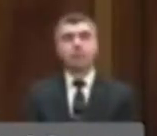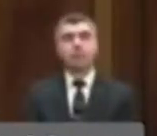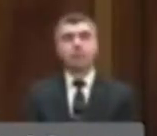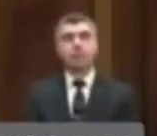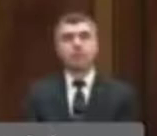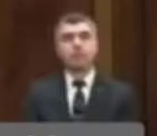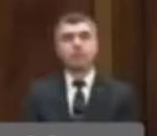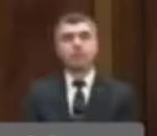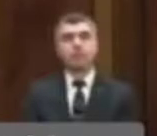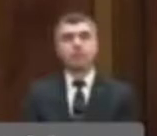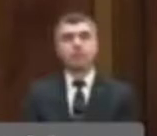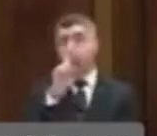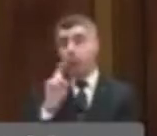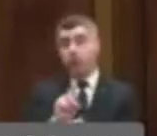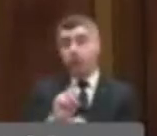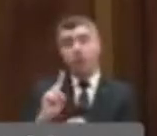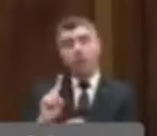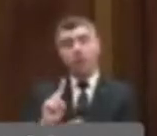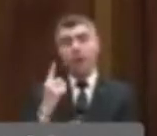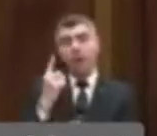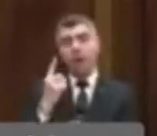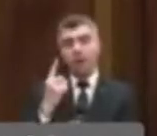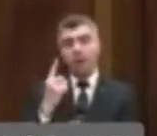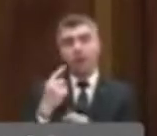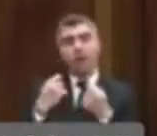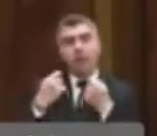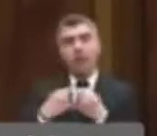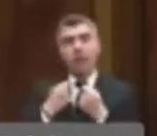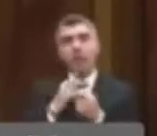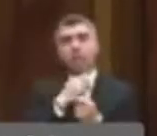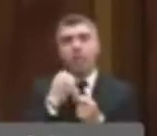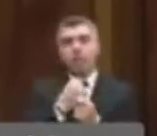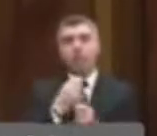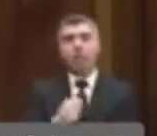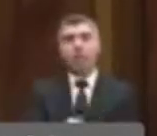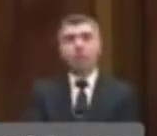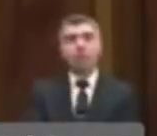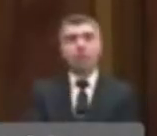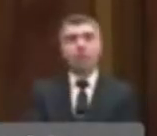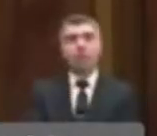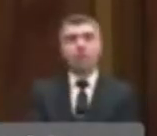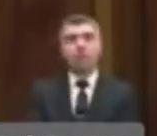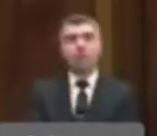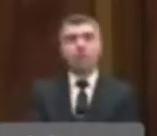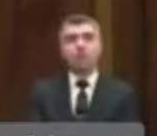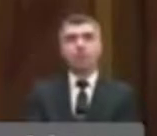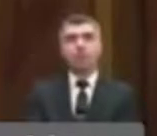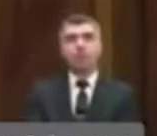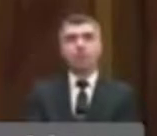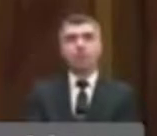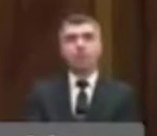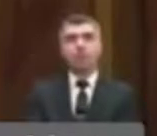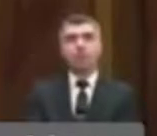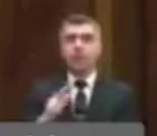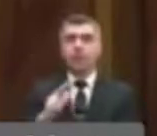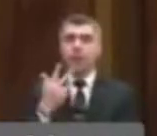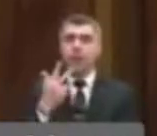كان واحد السؤال يتيم على رئيس الحكومة السابق ديال اللي سبقتنا ديال